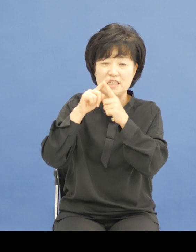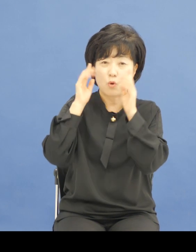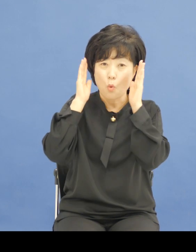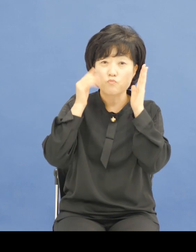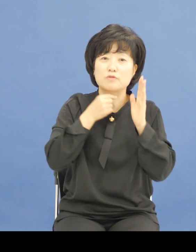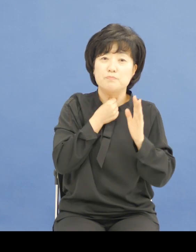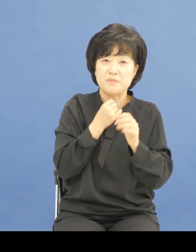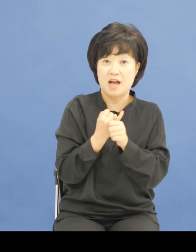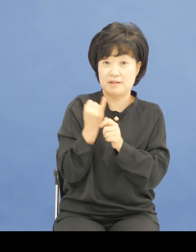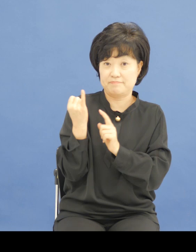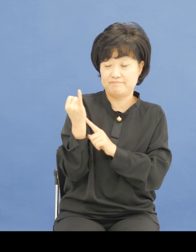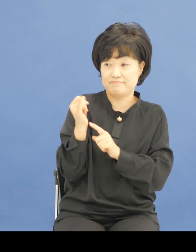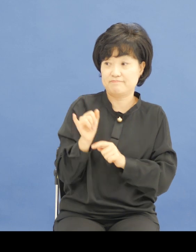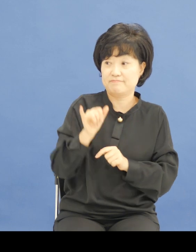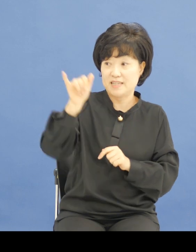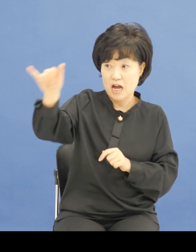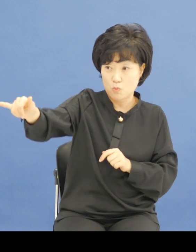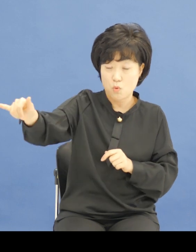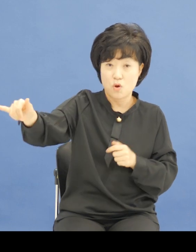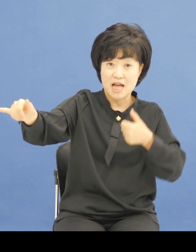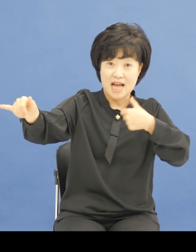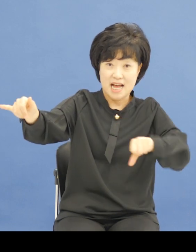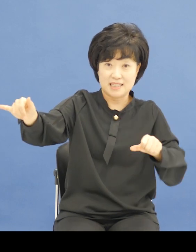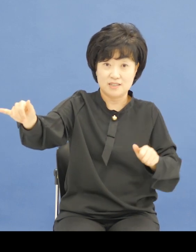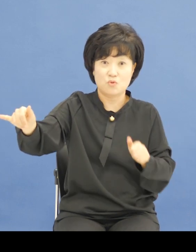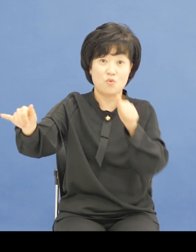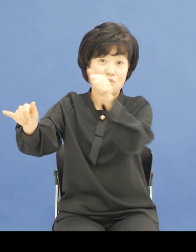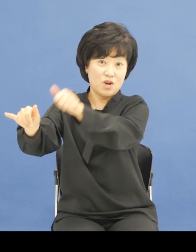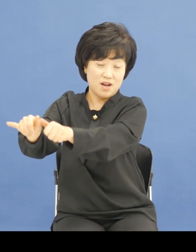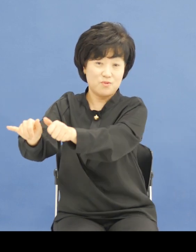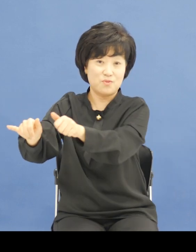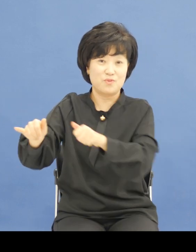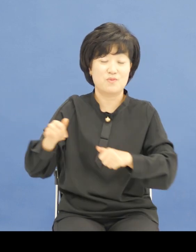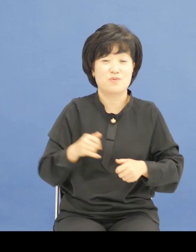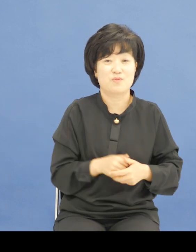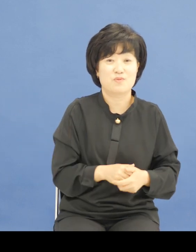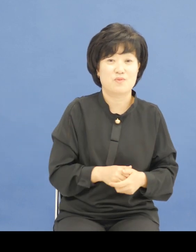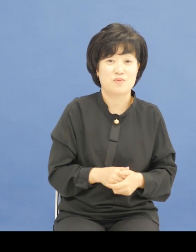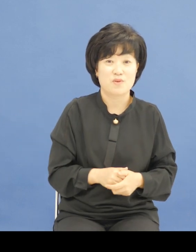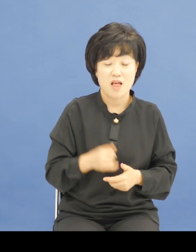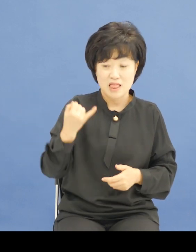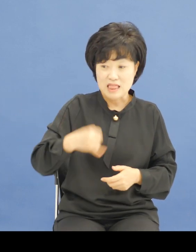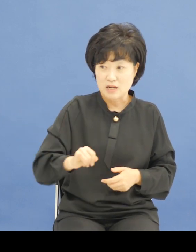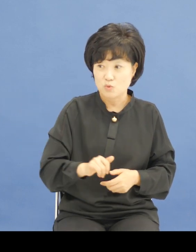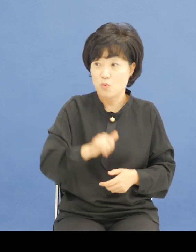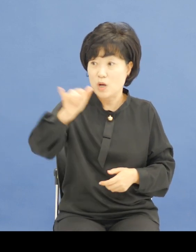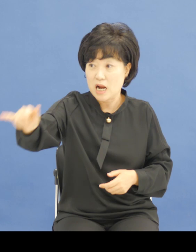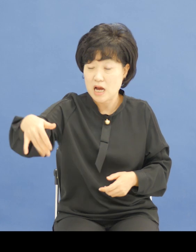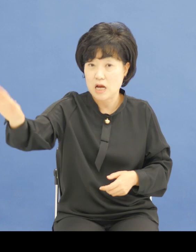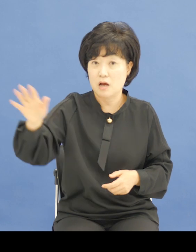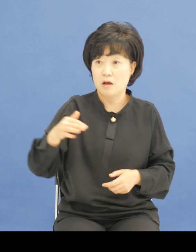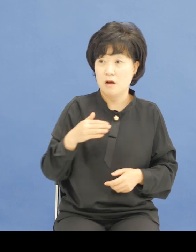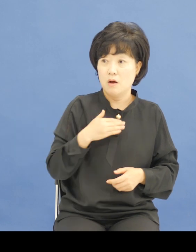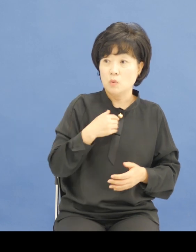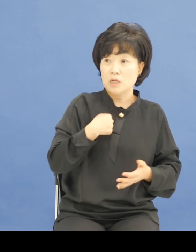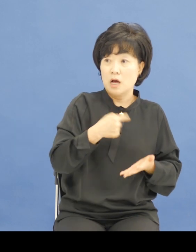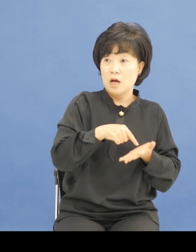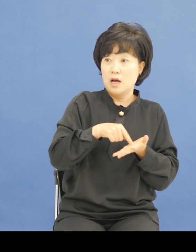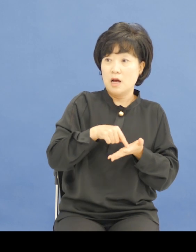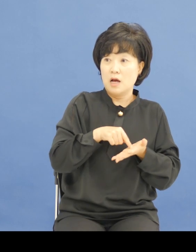가서 아들내미 이제 가라 어학연수에 가라 네네. 딸내미도 가라 그러니까 난 못